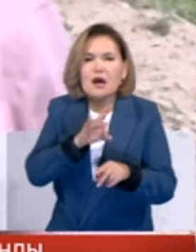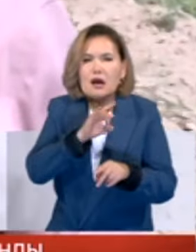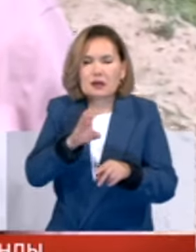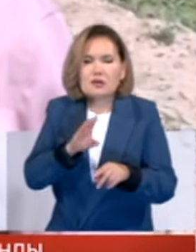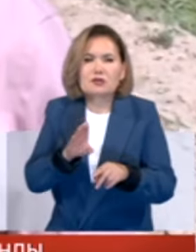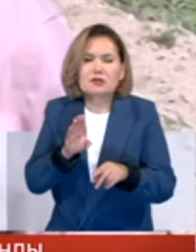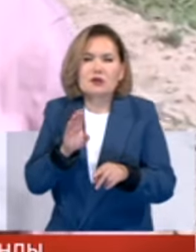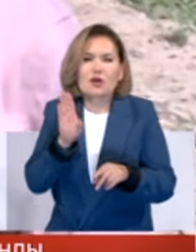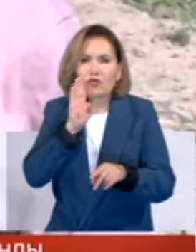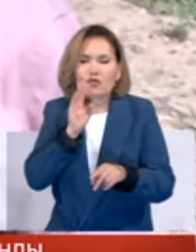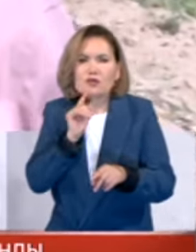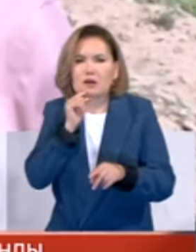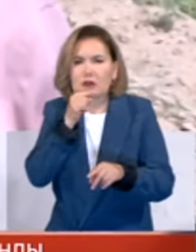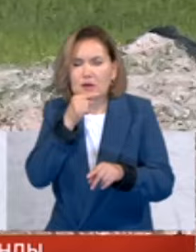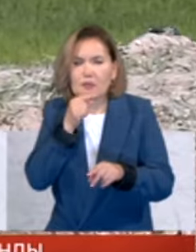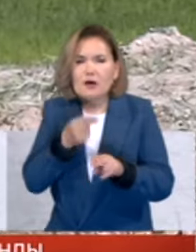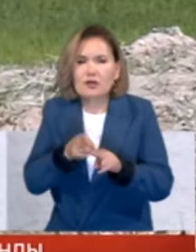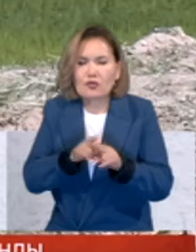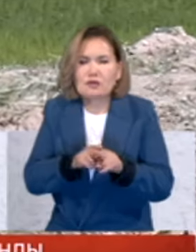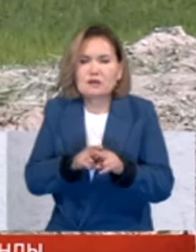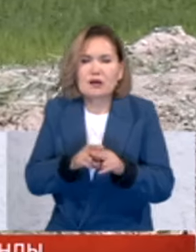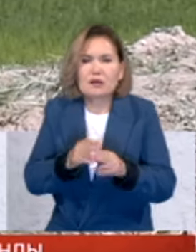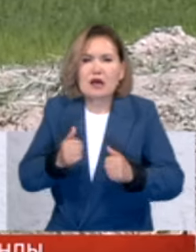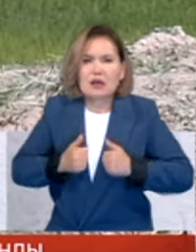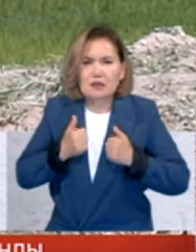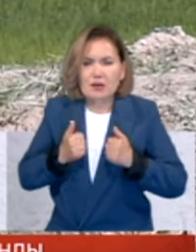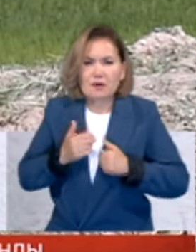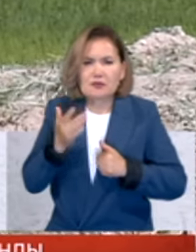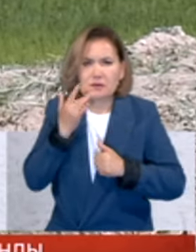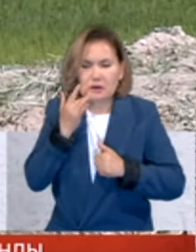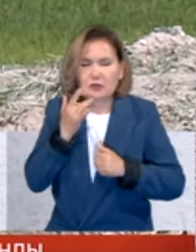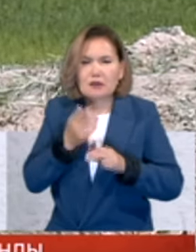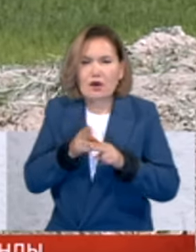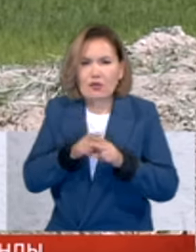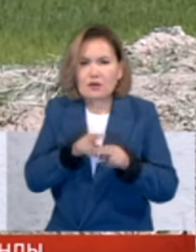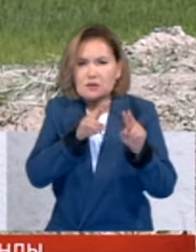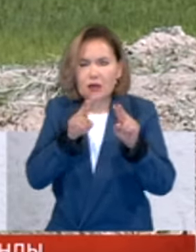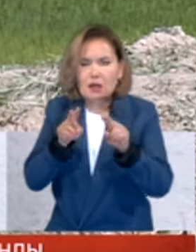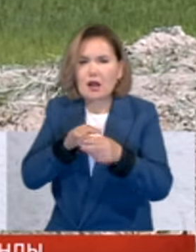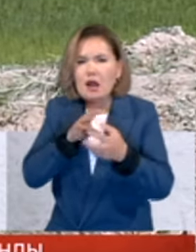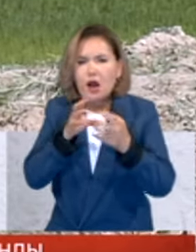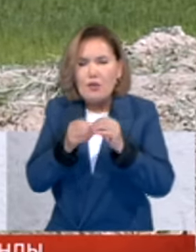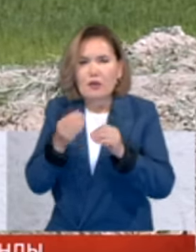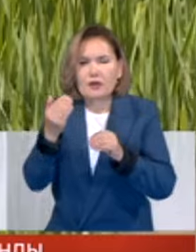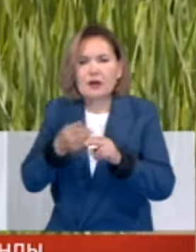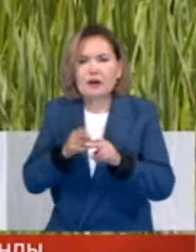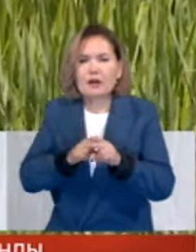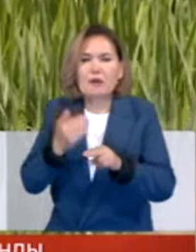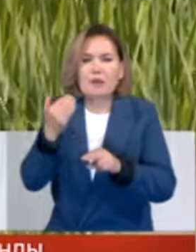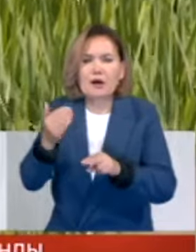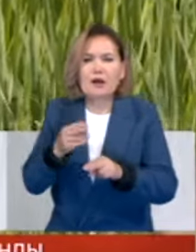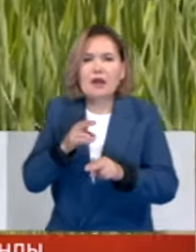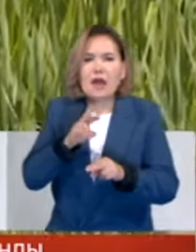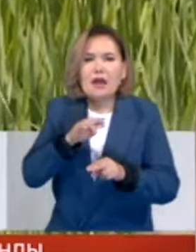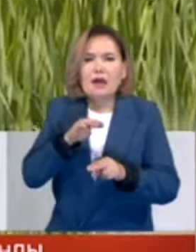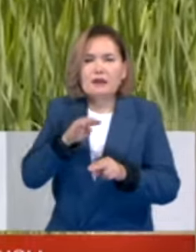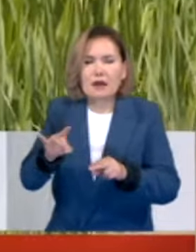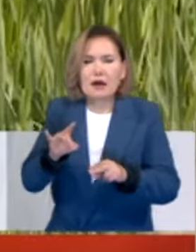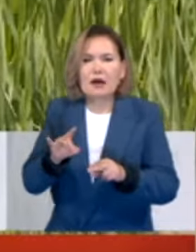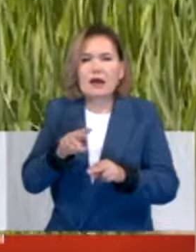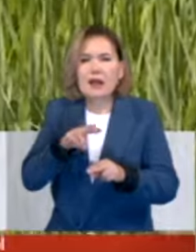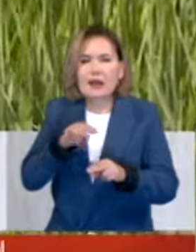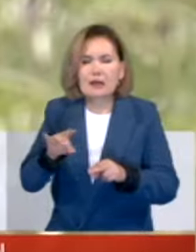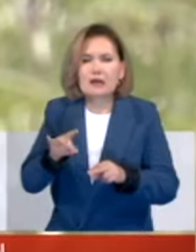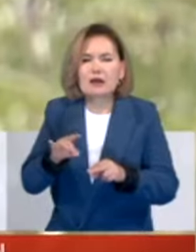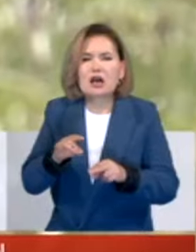тырысамыз. Атыздың ішінде ұстауға, суды ысырап қылмауға тырысамыз ғой. Биыл Бесарық ауылының шаруашылығы Янтар лидер сорттарынан бөлек